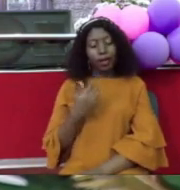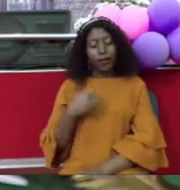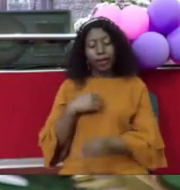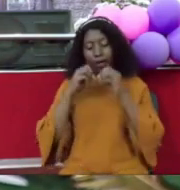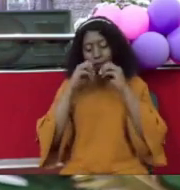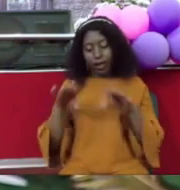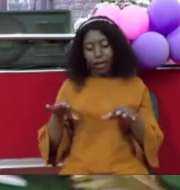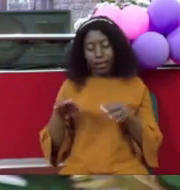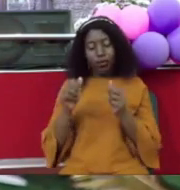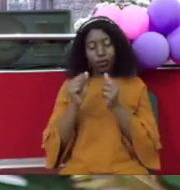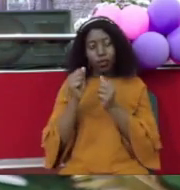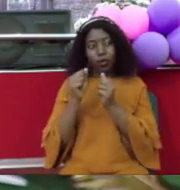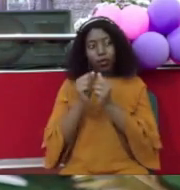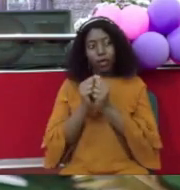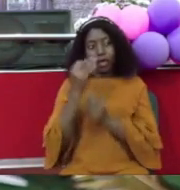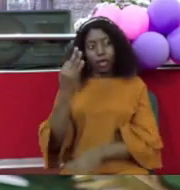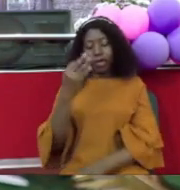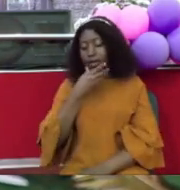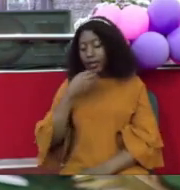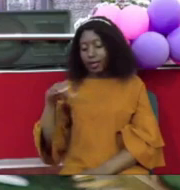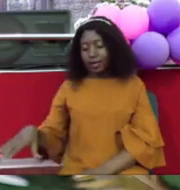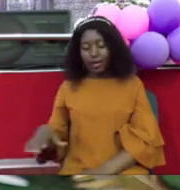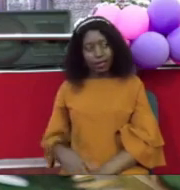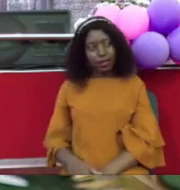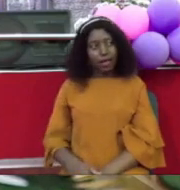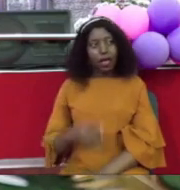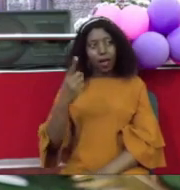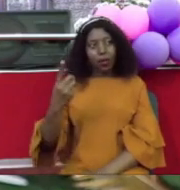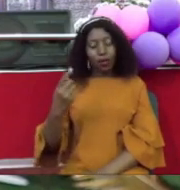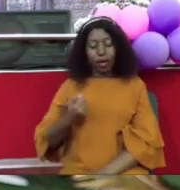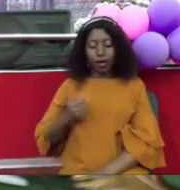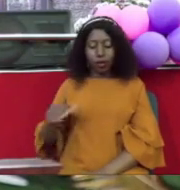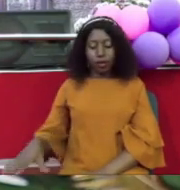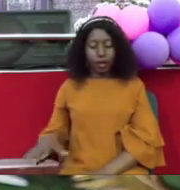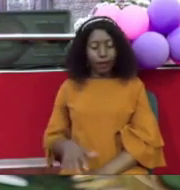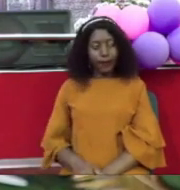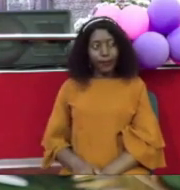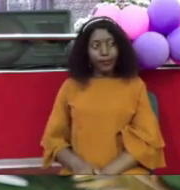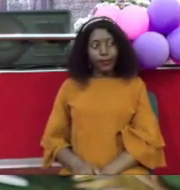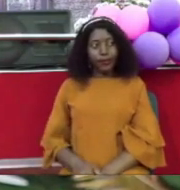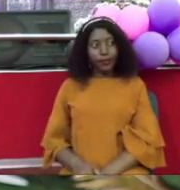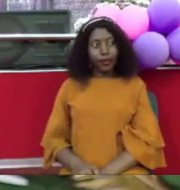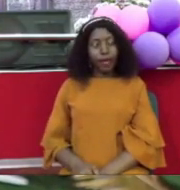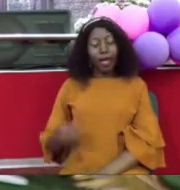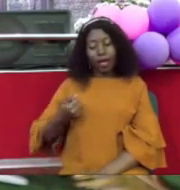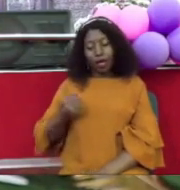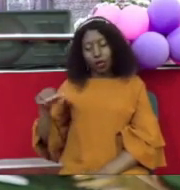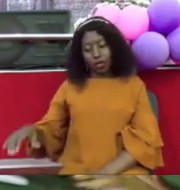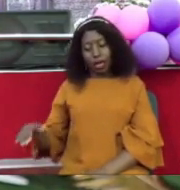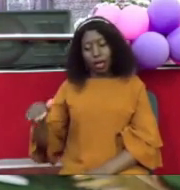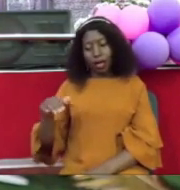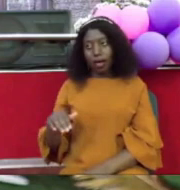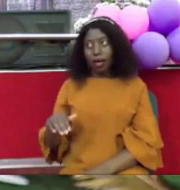3 sons. Barikiwa na watu vijana watatu. 1 daughter. Msichana binti mmoja. A daughter-in-law. Naitwa